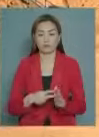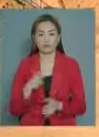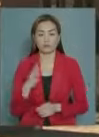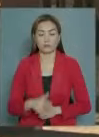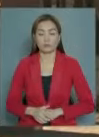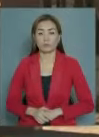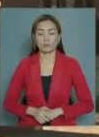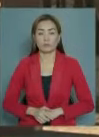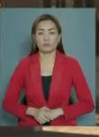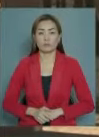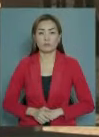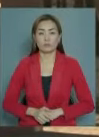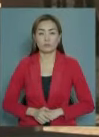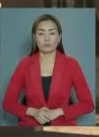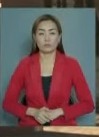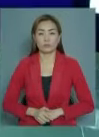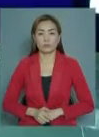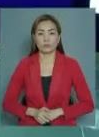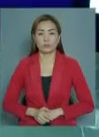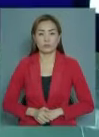жоспарға енгізілген.